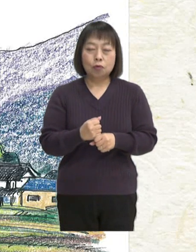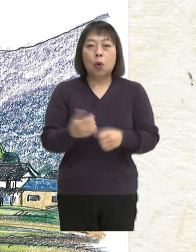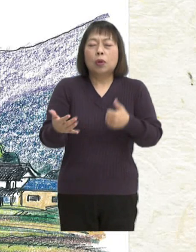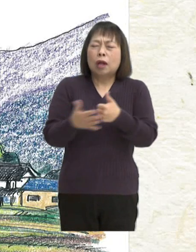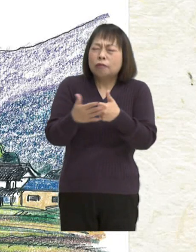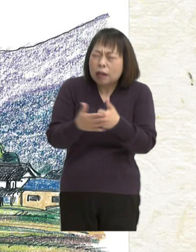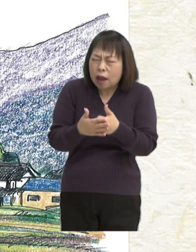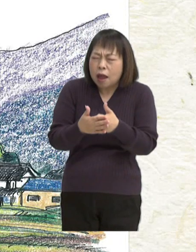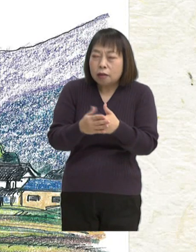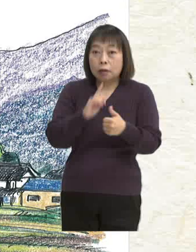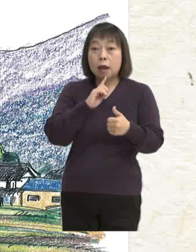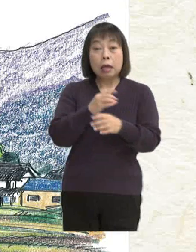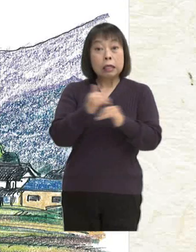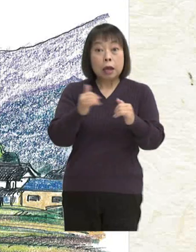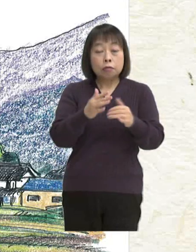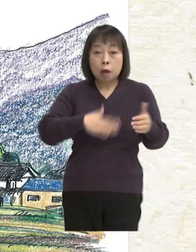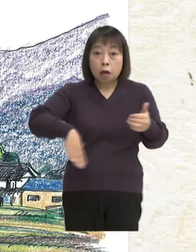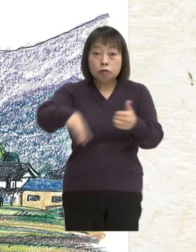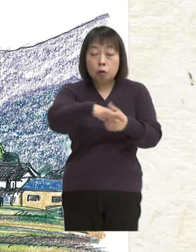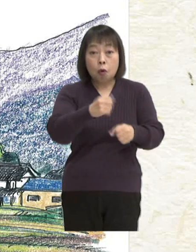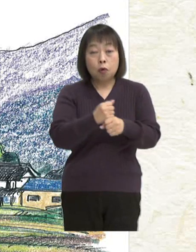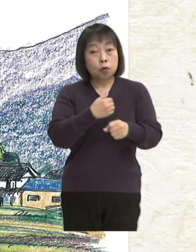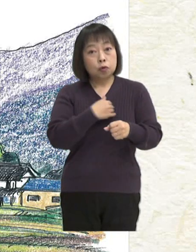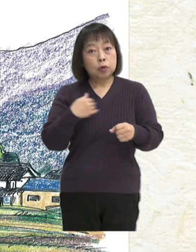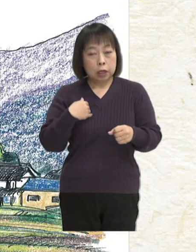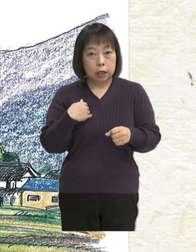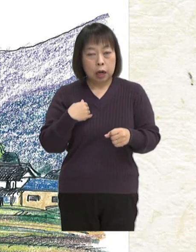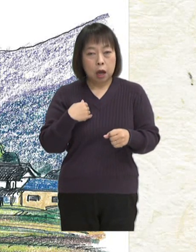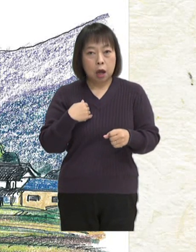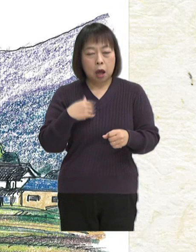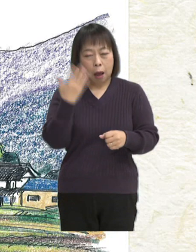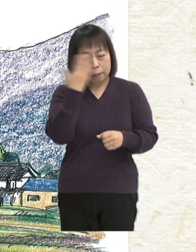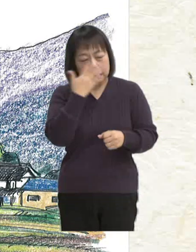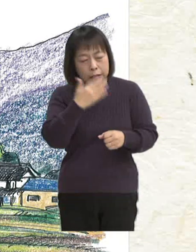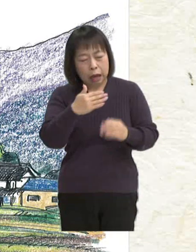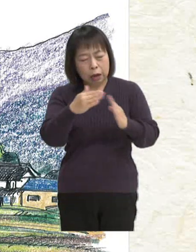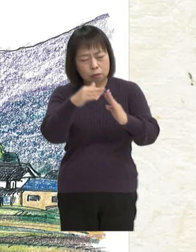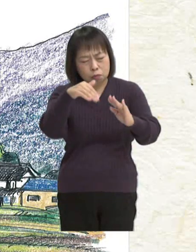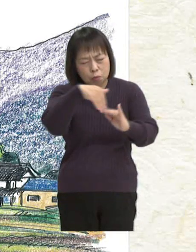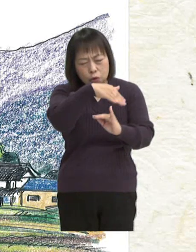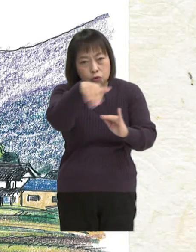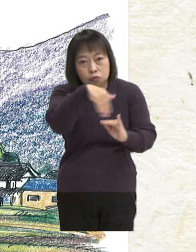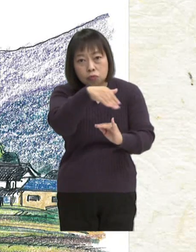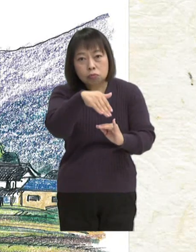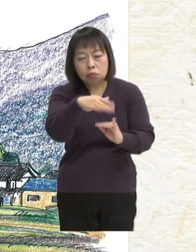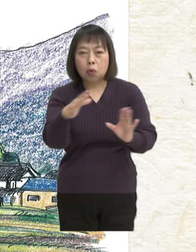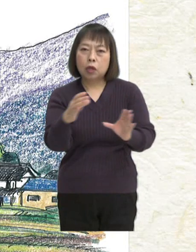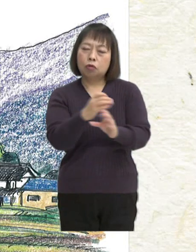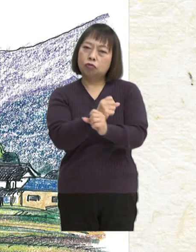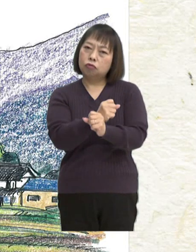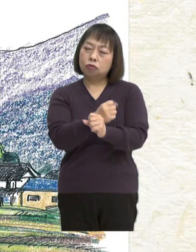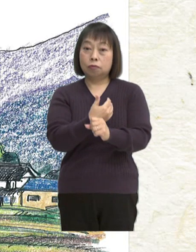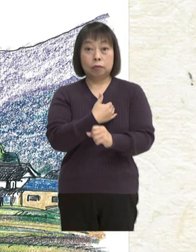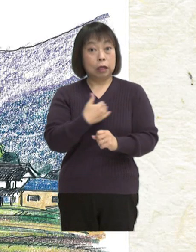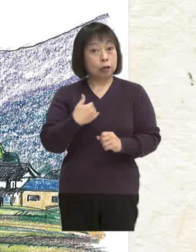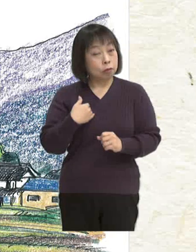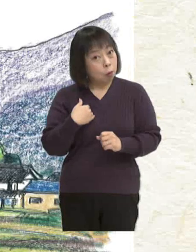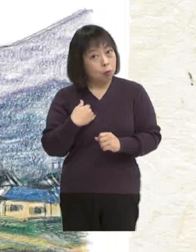ら、目には見えないポツンと一軒家をなくすことができるかもしれません。